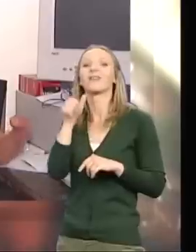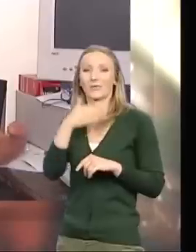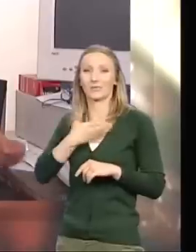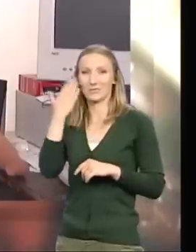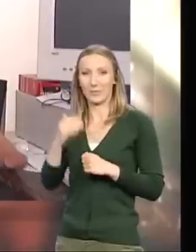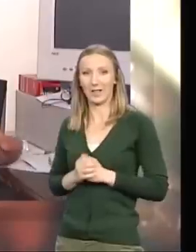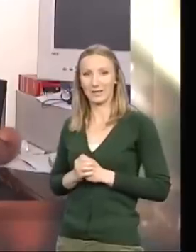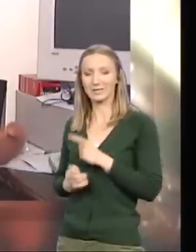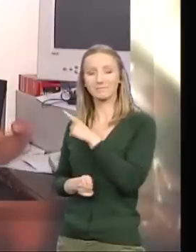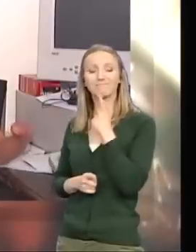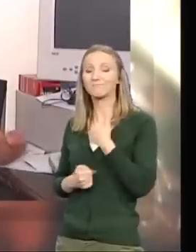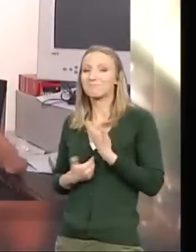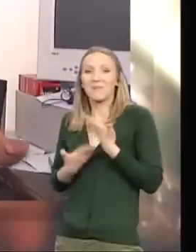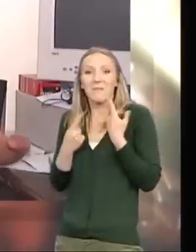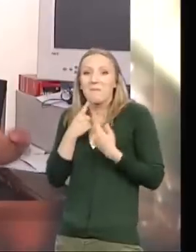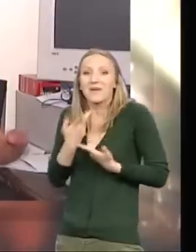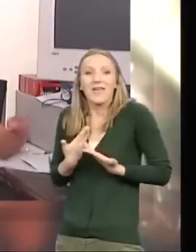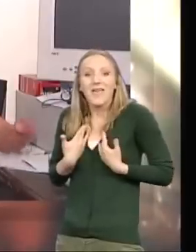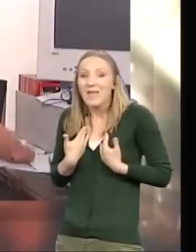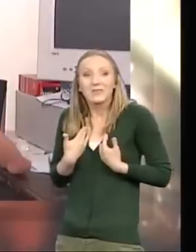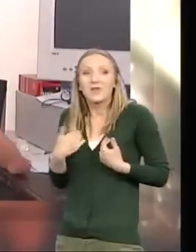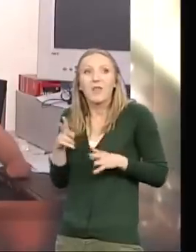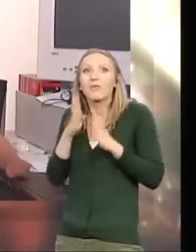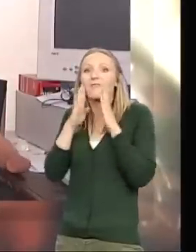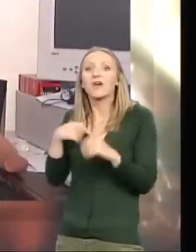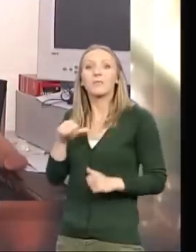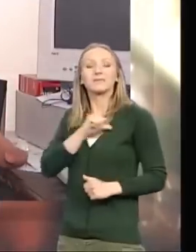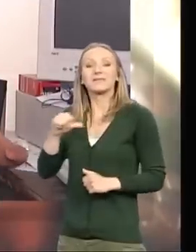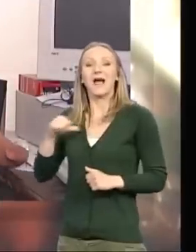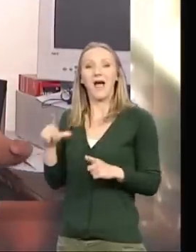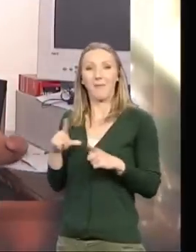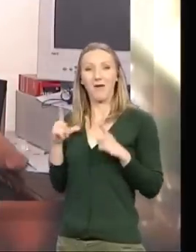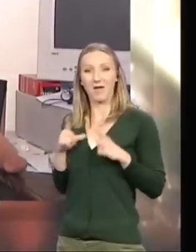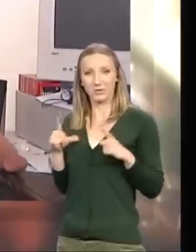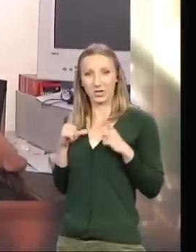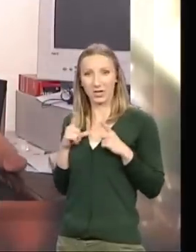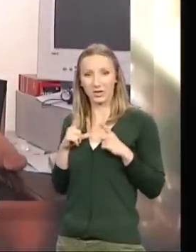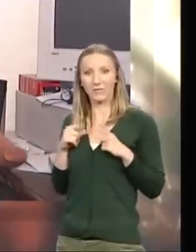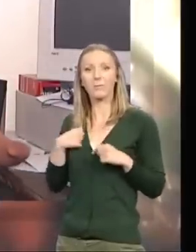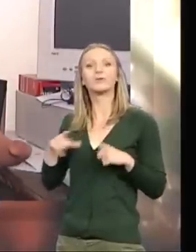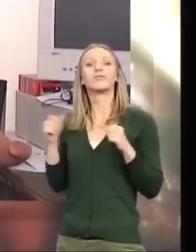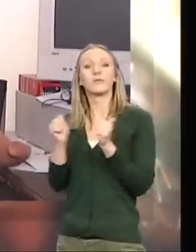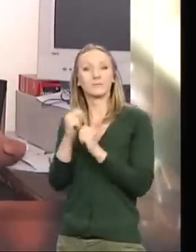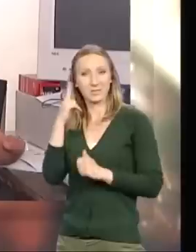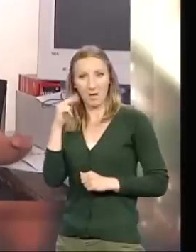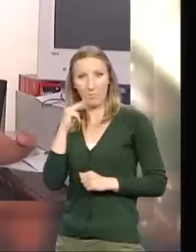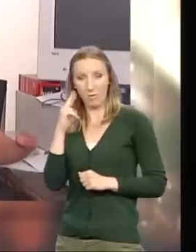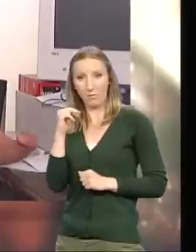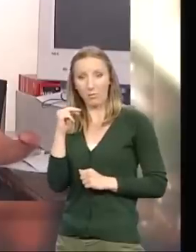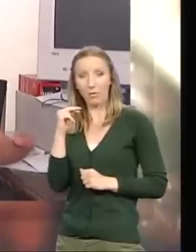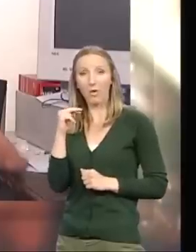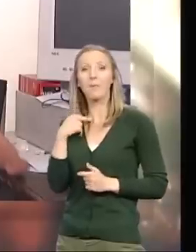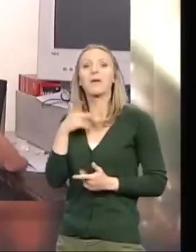Ja nijemam reći da ja sad živim sadnost, kada živim sa dečkom. I